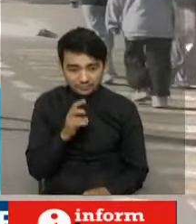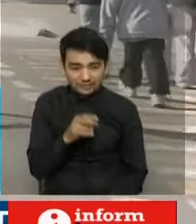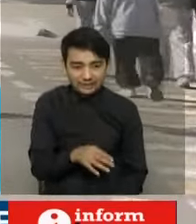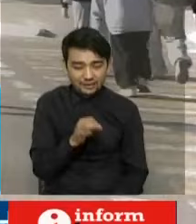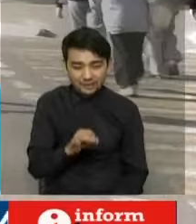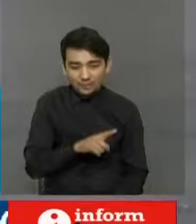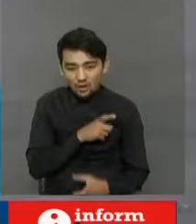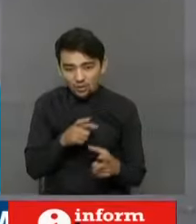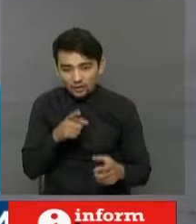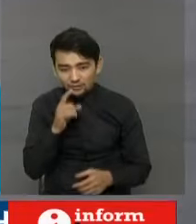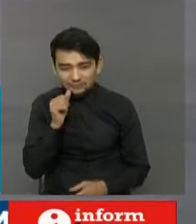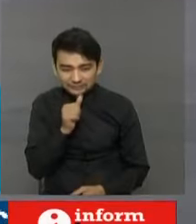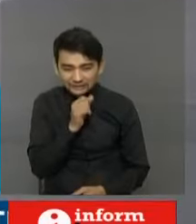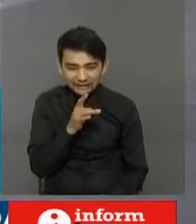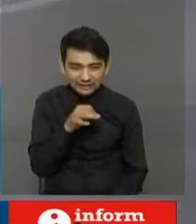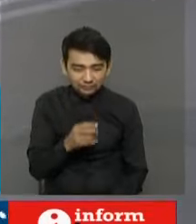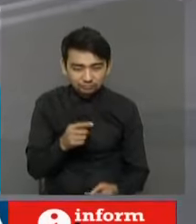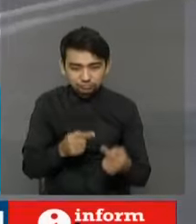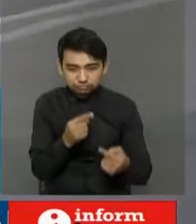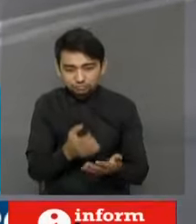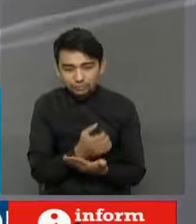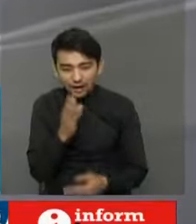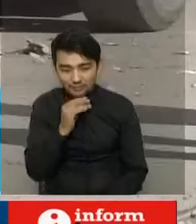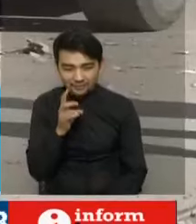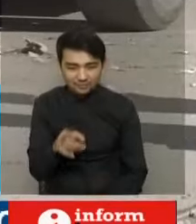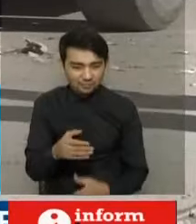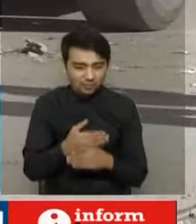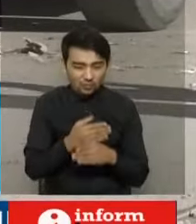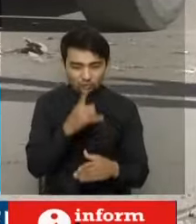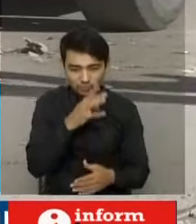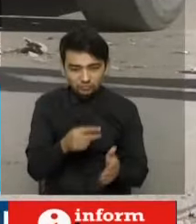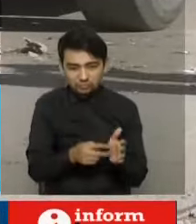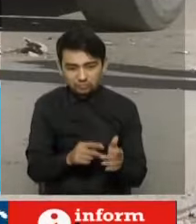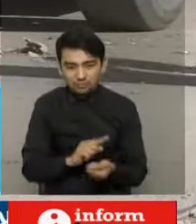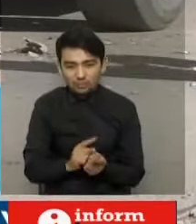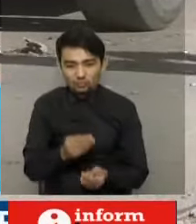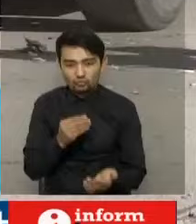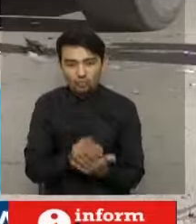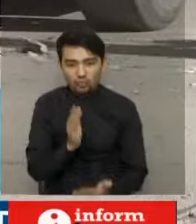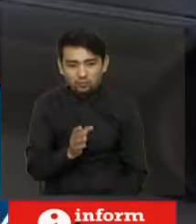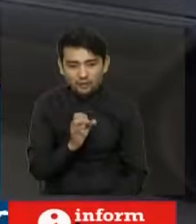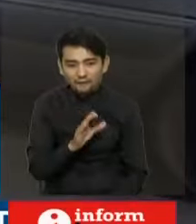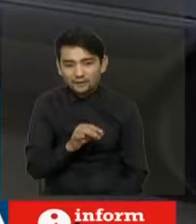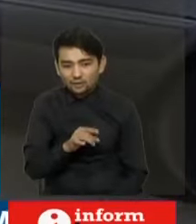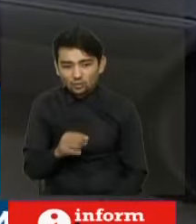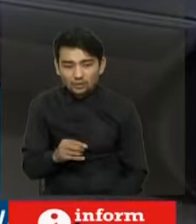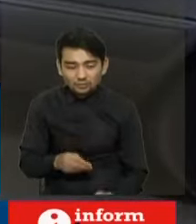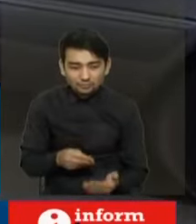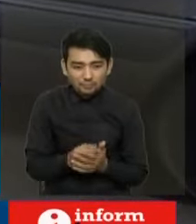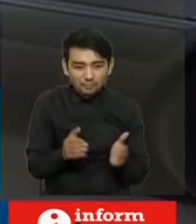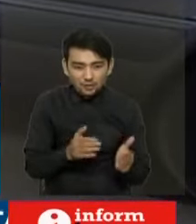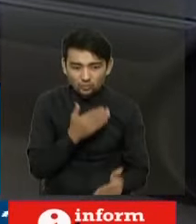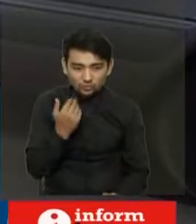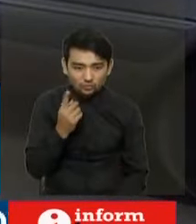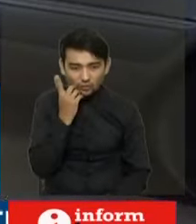что побороть теневой рынок это вряд ли поможет и, несомненно, скажется на стоимости услуг. Ведь взносы немаленькие. Для мобильных приложений